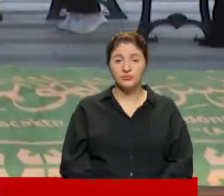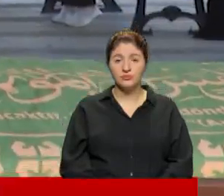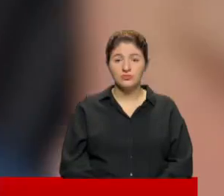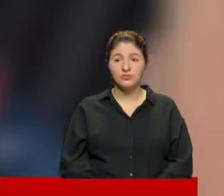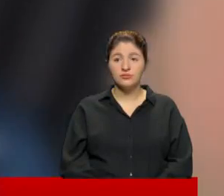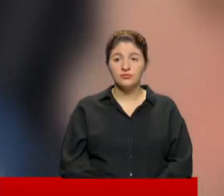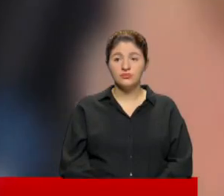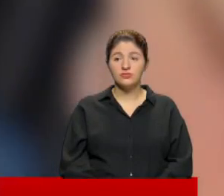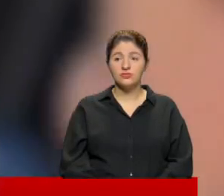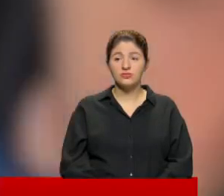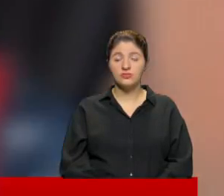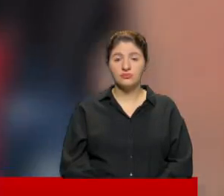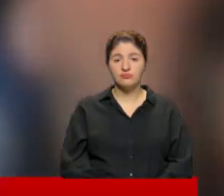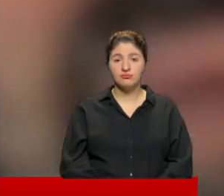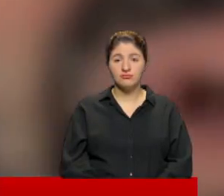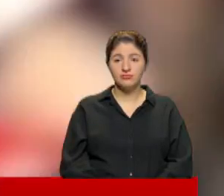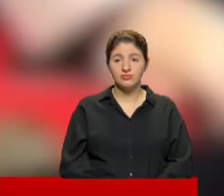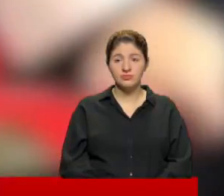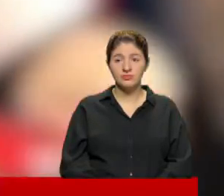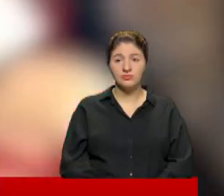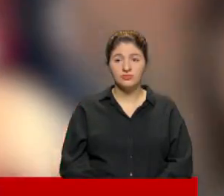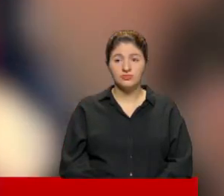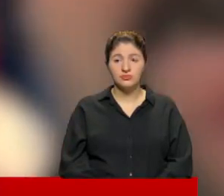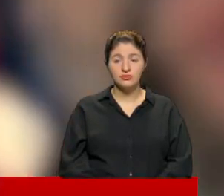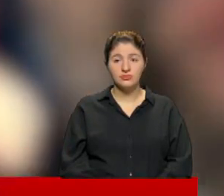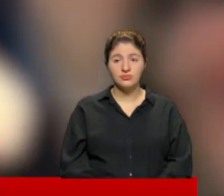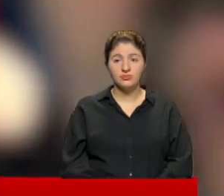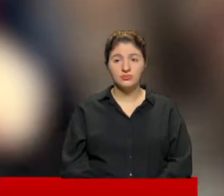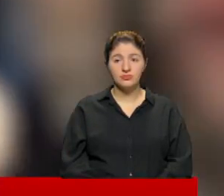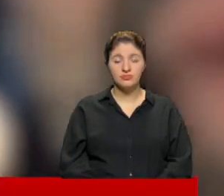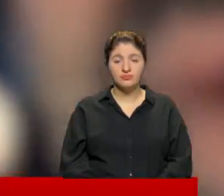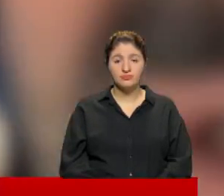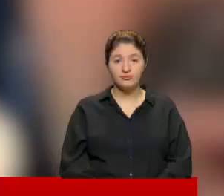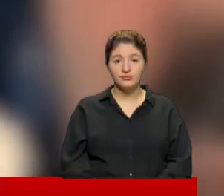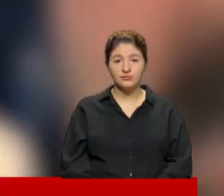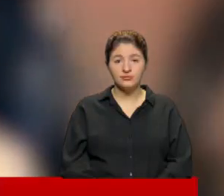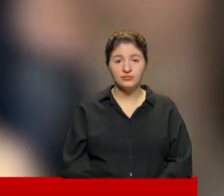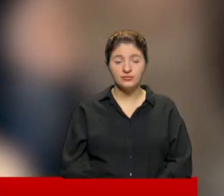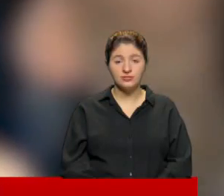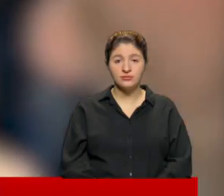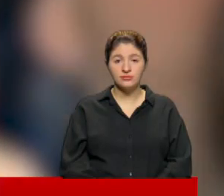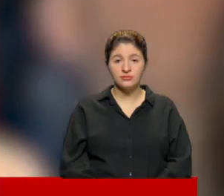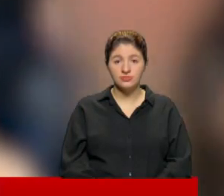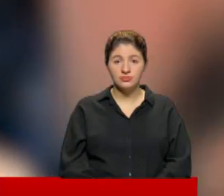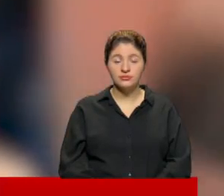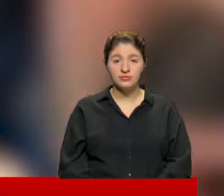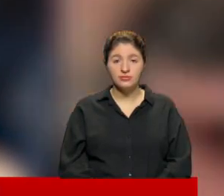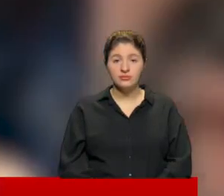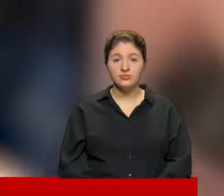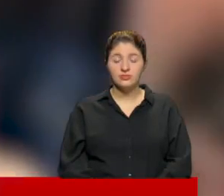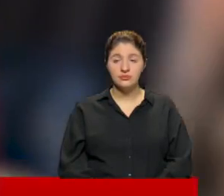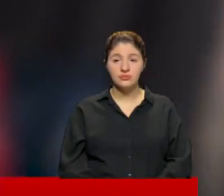geliyor hiç haber göndermedin o günden beri yoksa